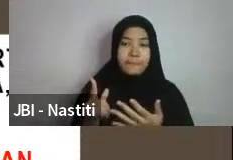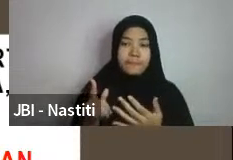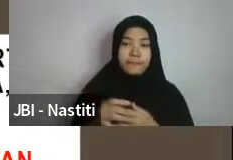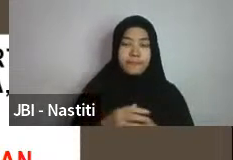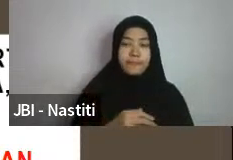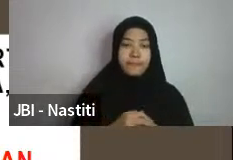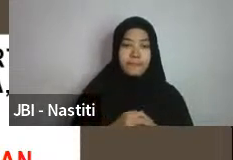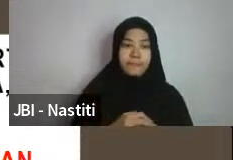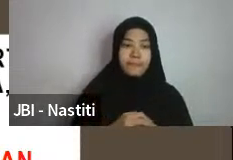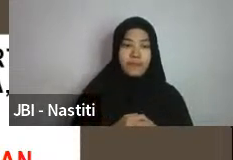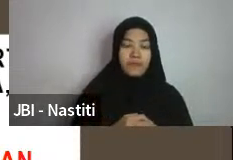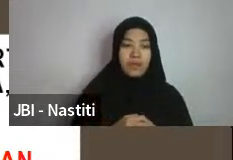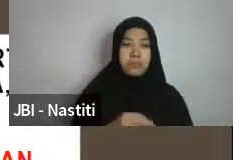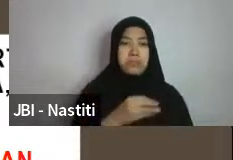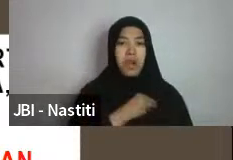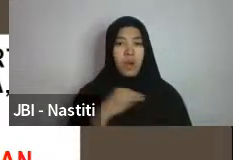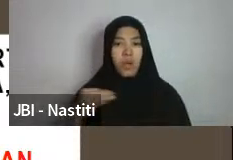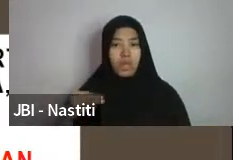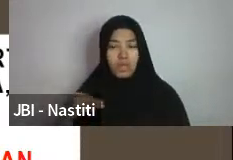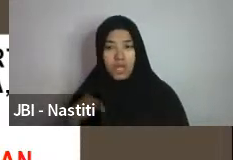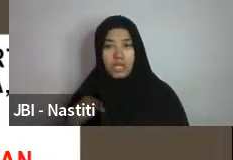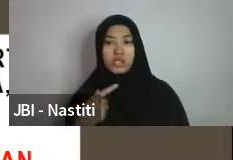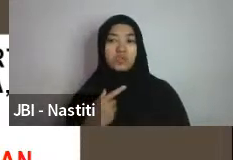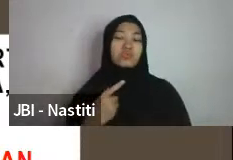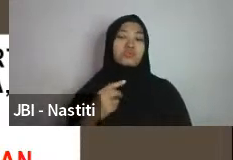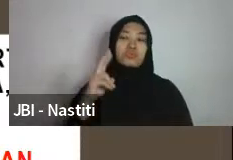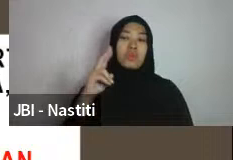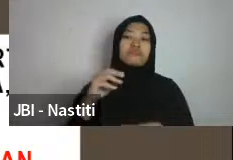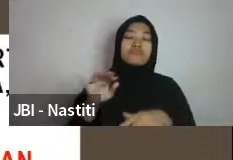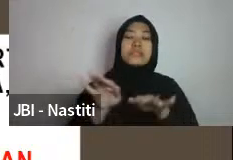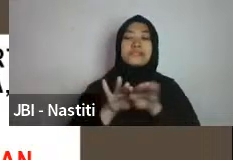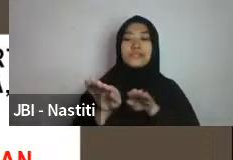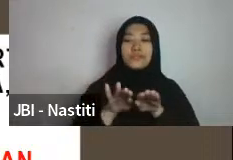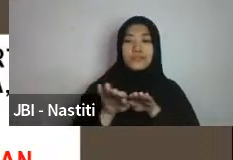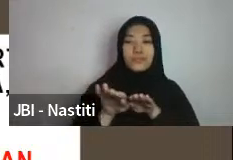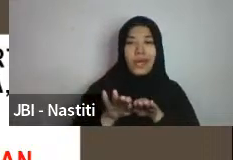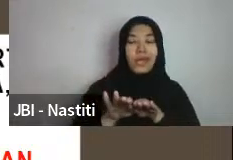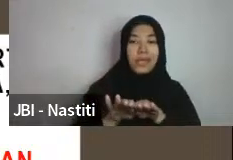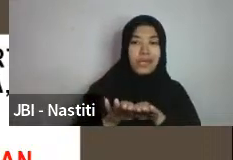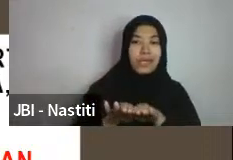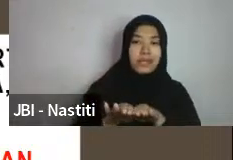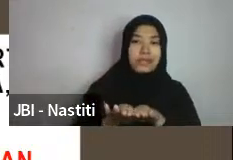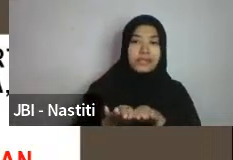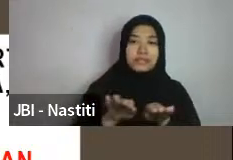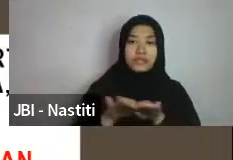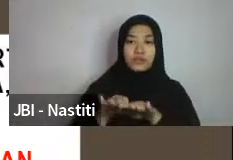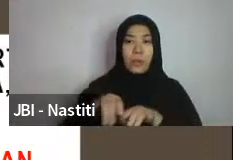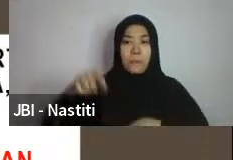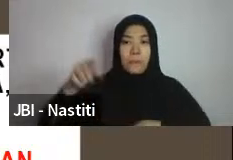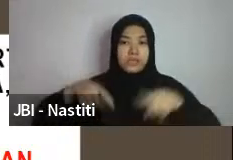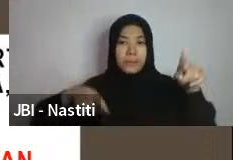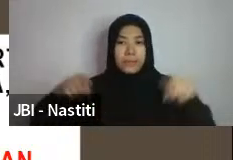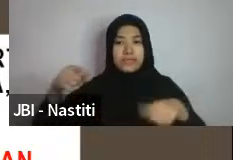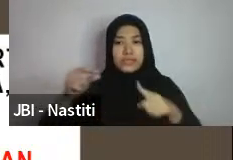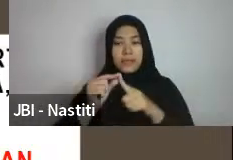and informed consent. Lalu di tingkat kebijakan kesehatan memastikan kebijakan prior and informed